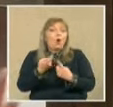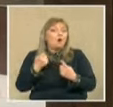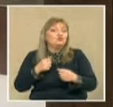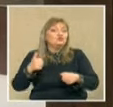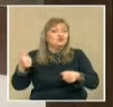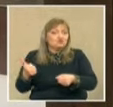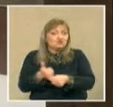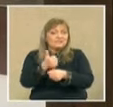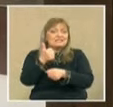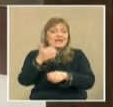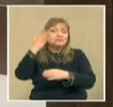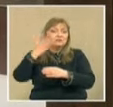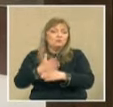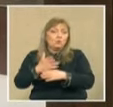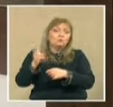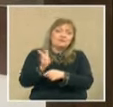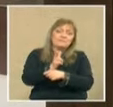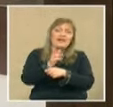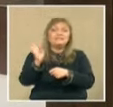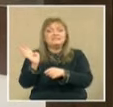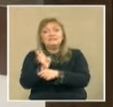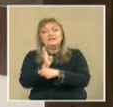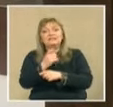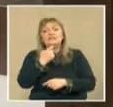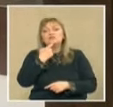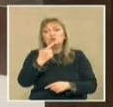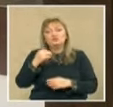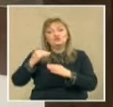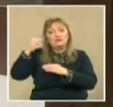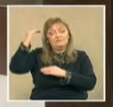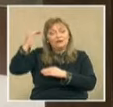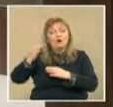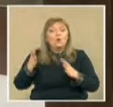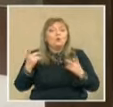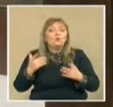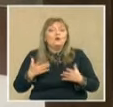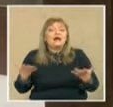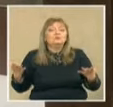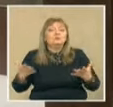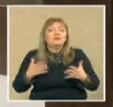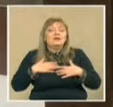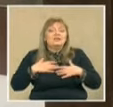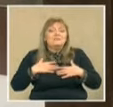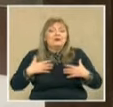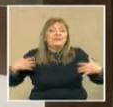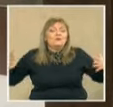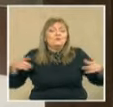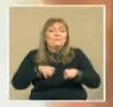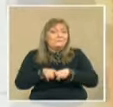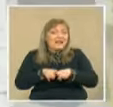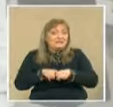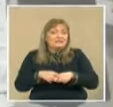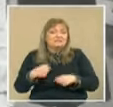16 до към 18-19 годишна възраст, която най-такива крепки приятелства според мен стават. Така